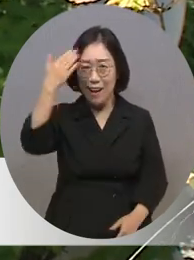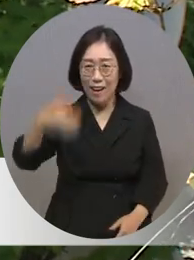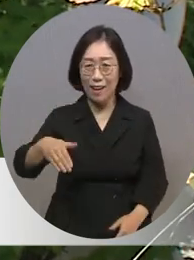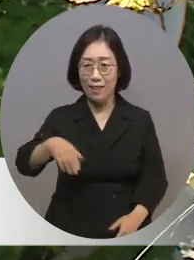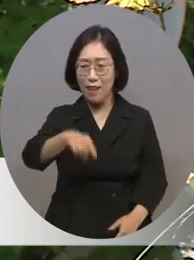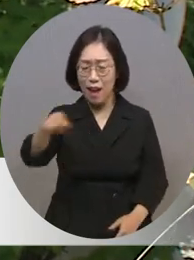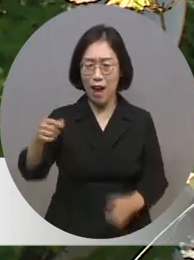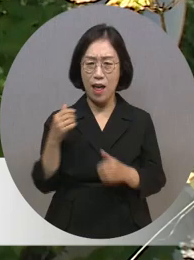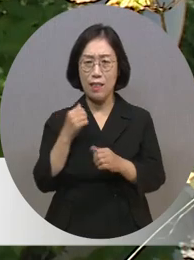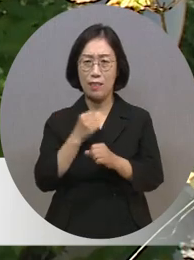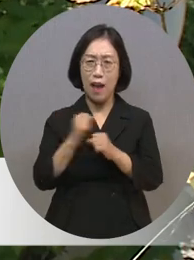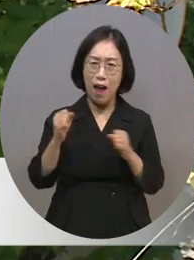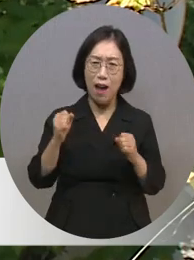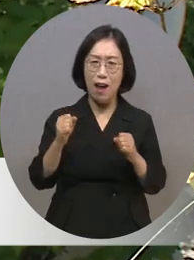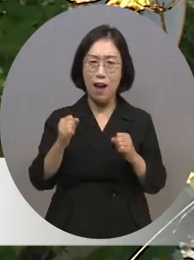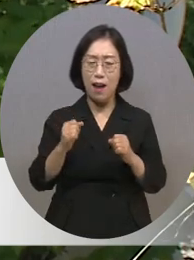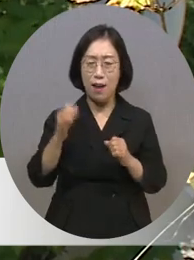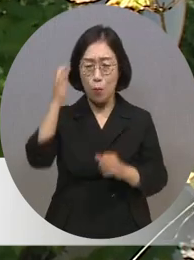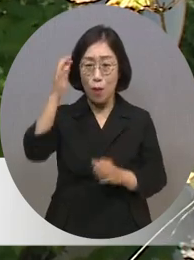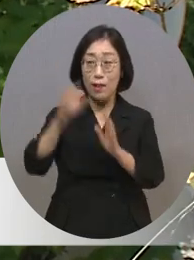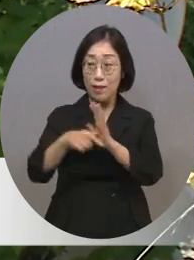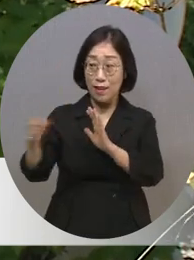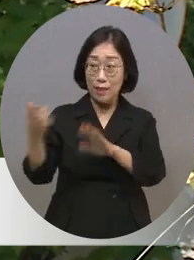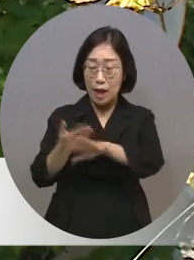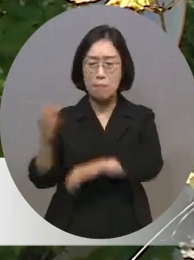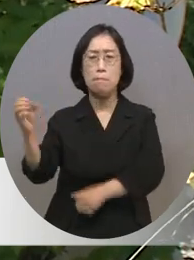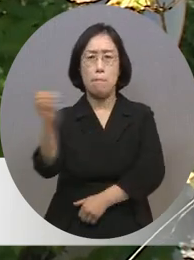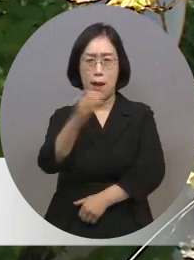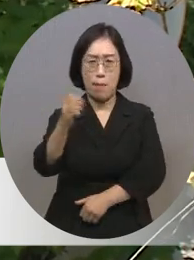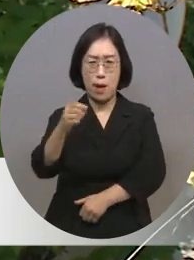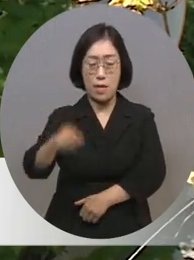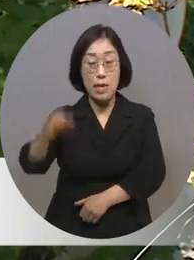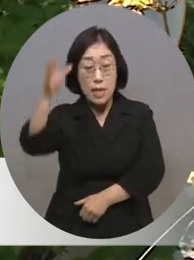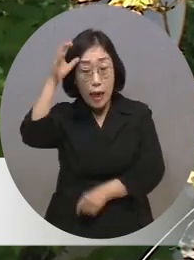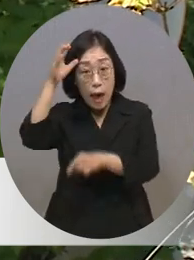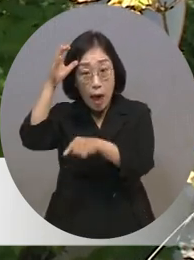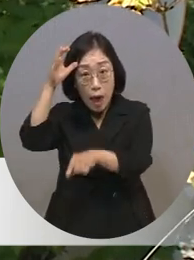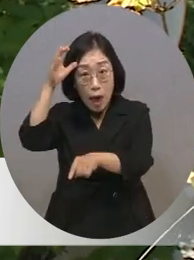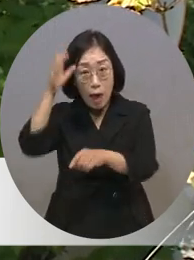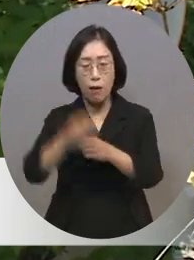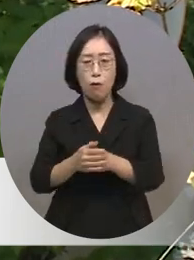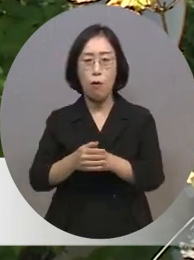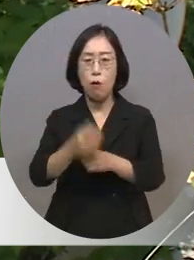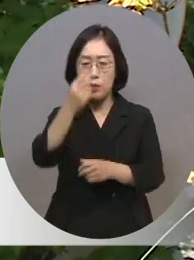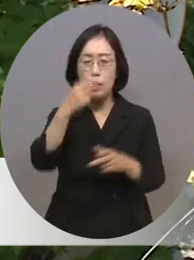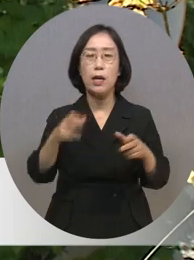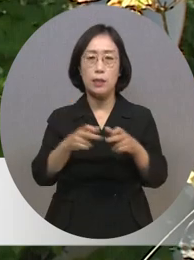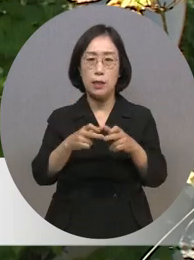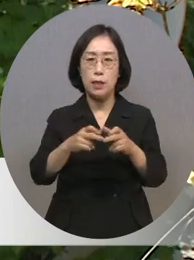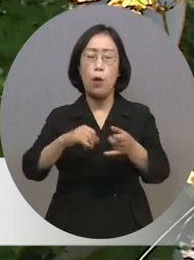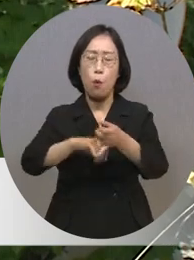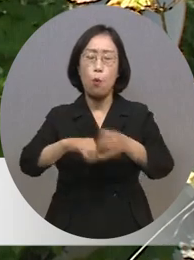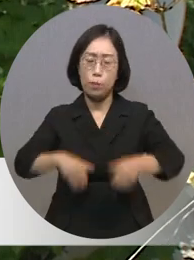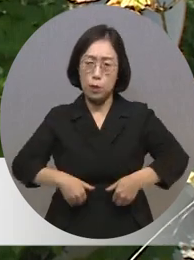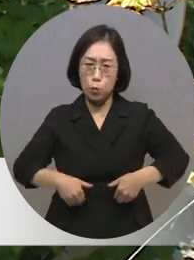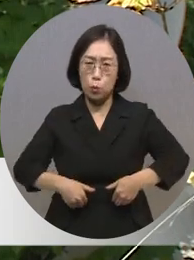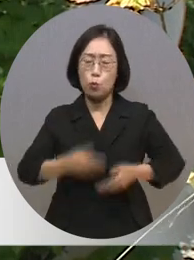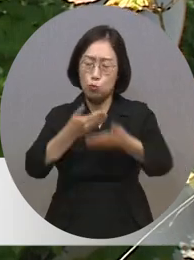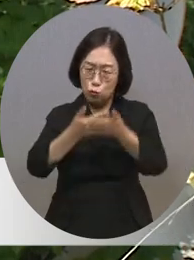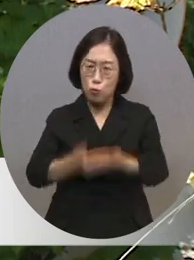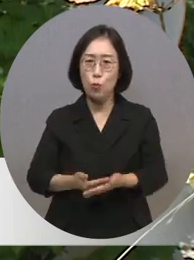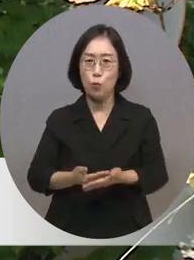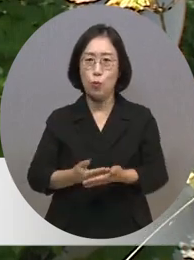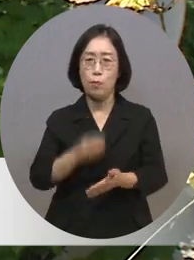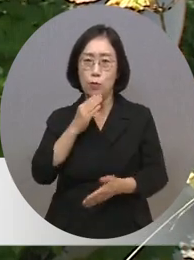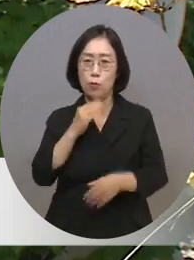오히려 주변에서 사람들이 이 개는 시각장애인을 안내해서 함께하는 너무나 소중한 역할을 하는 건강한